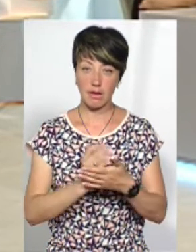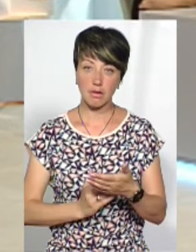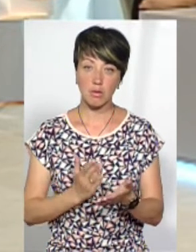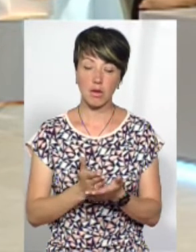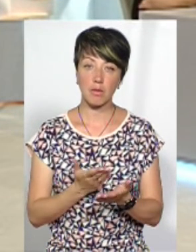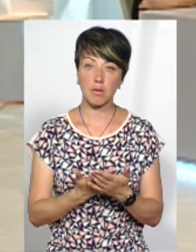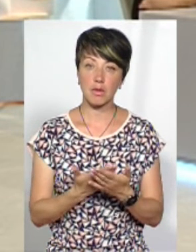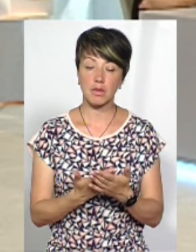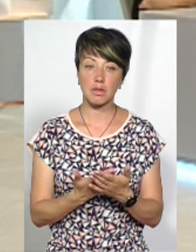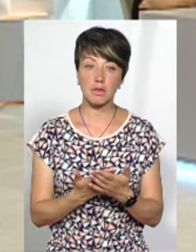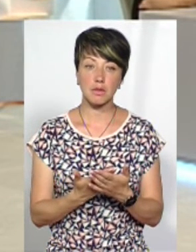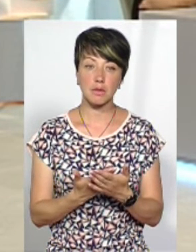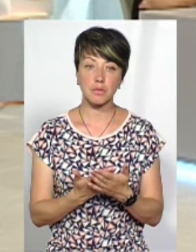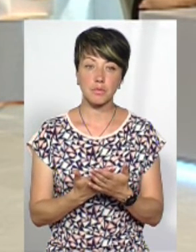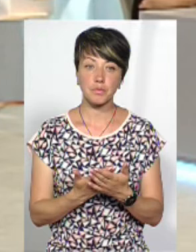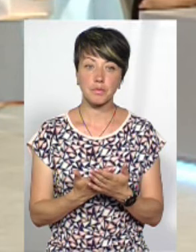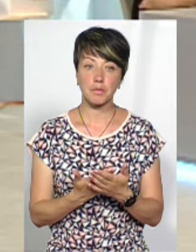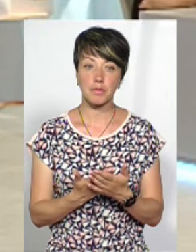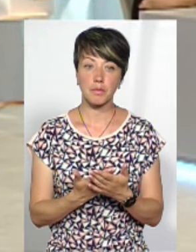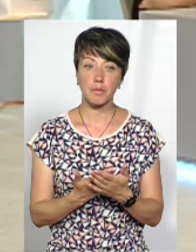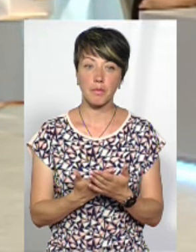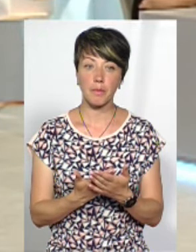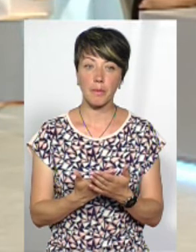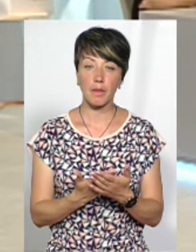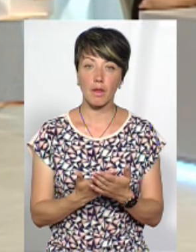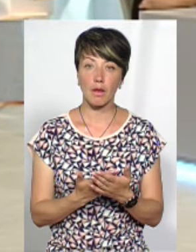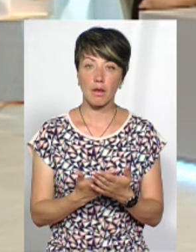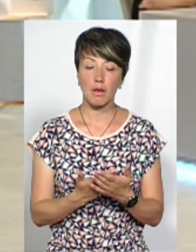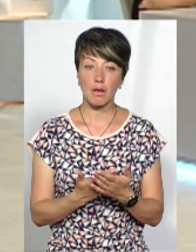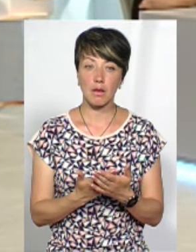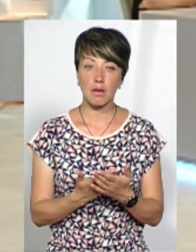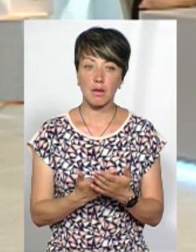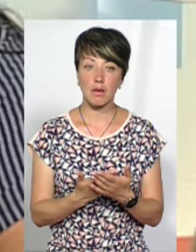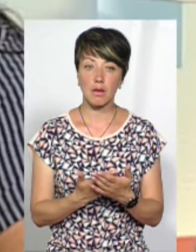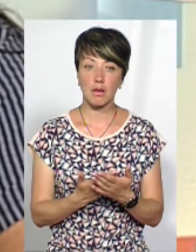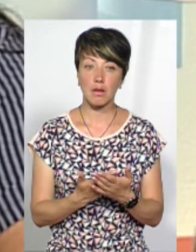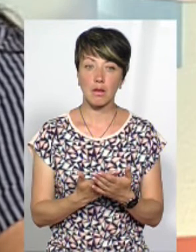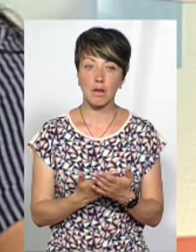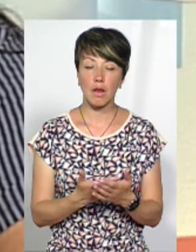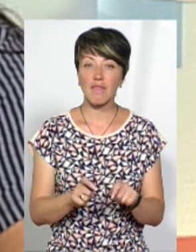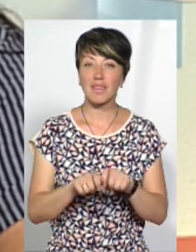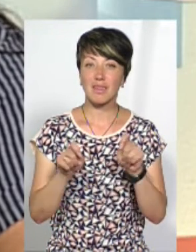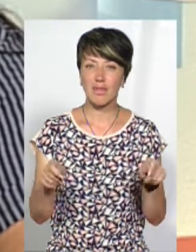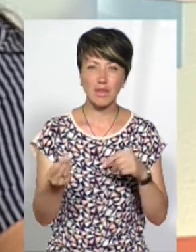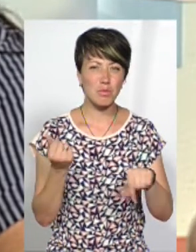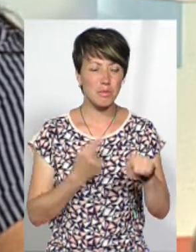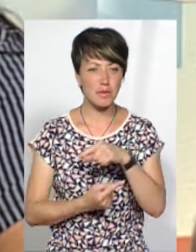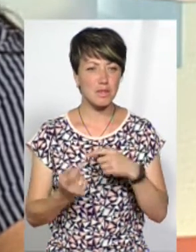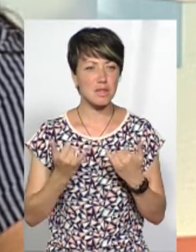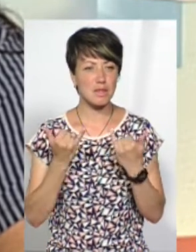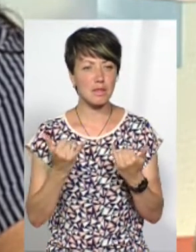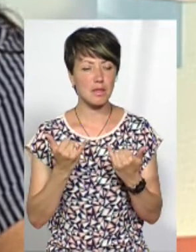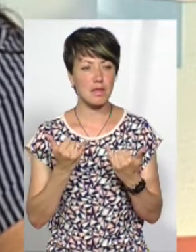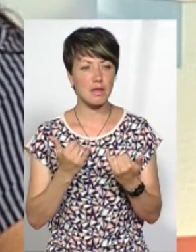бренд, да, в якому піца Ветерано допомагають відкривати ветеранські бізнеси і, знову ж таки,